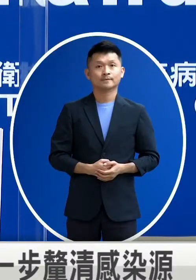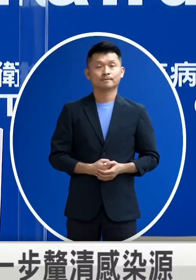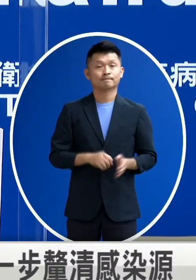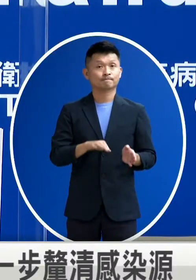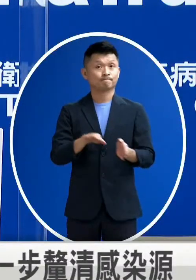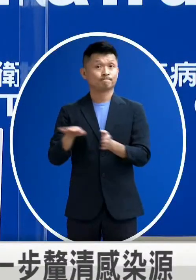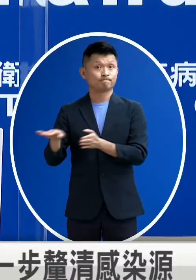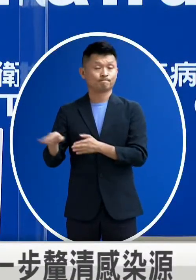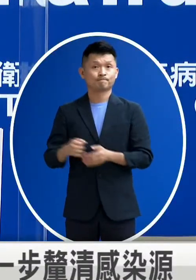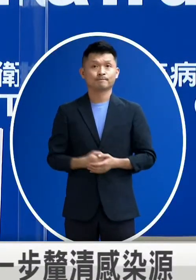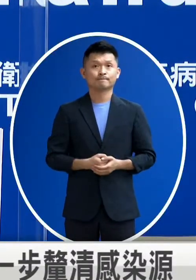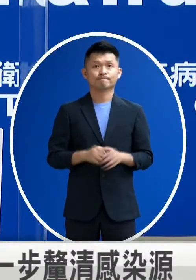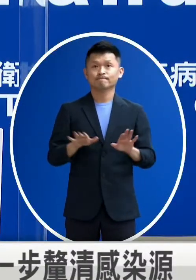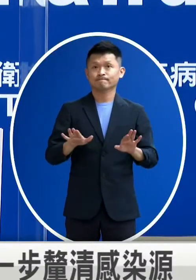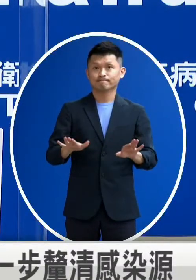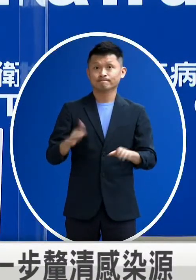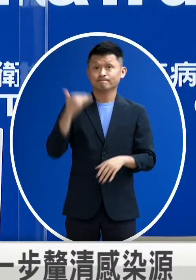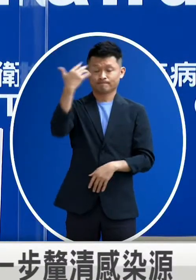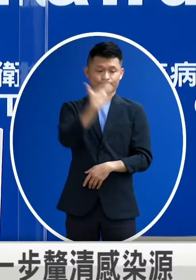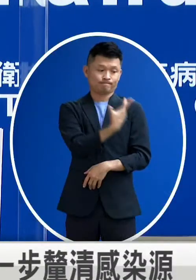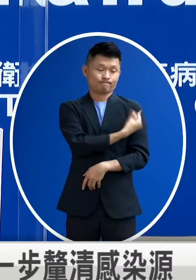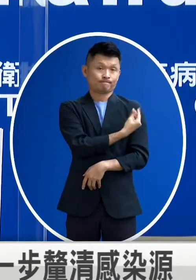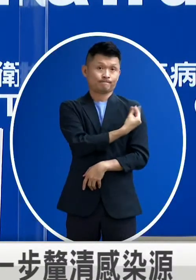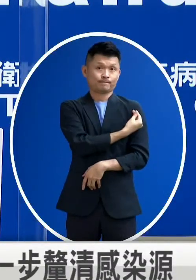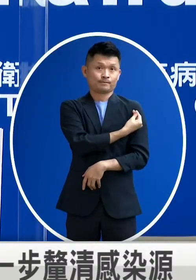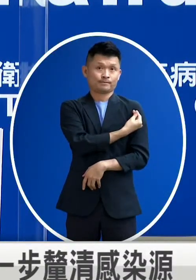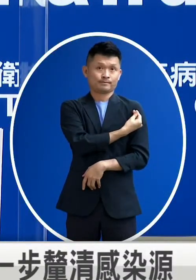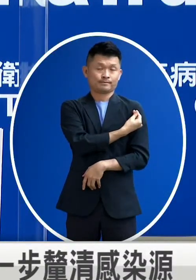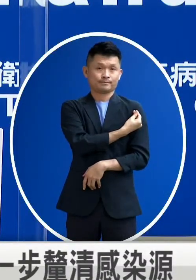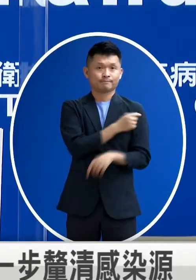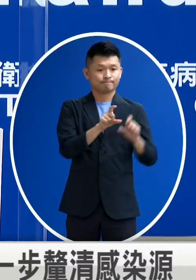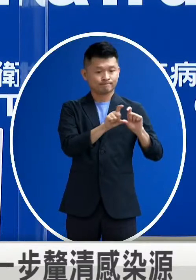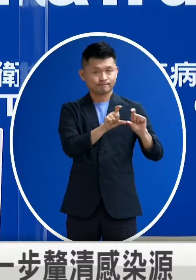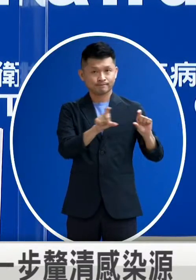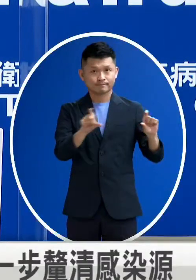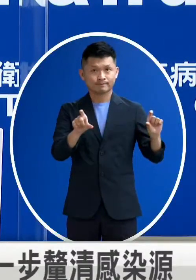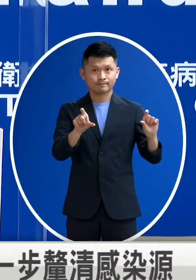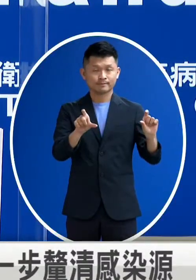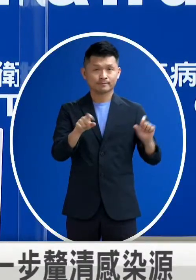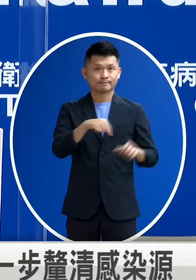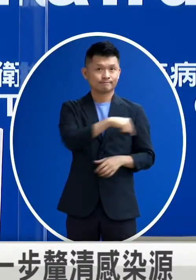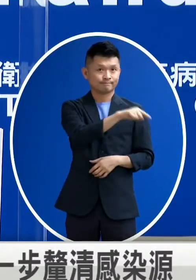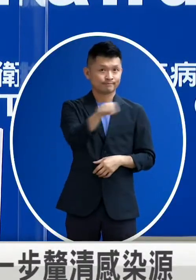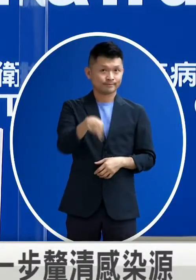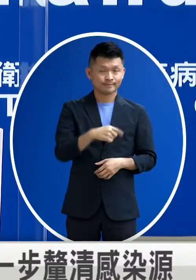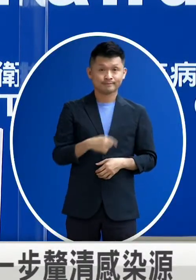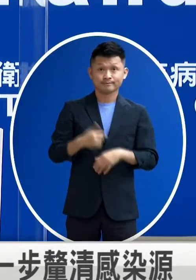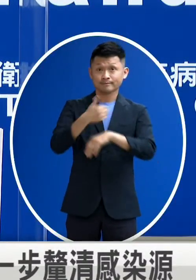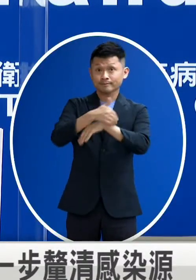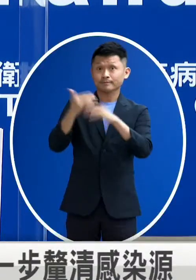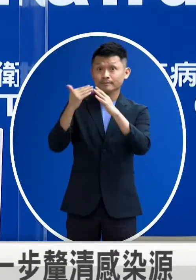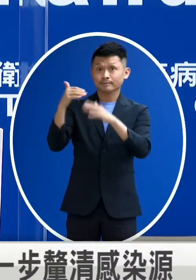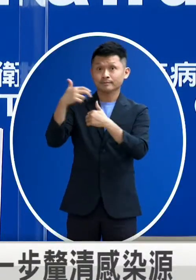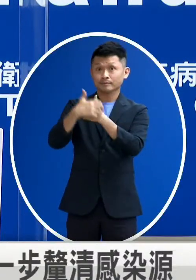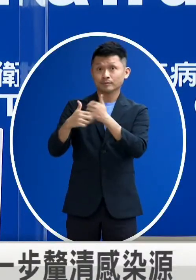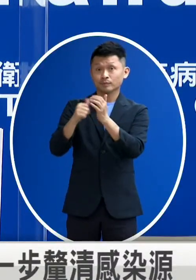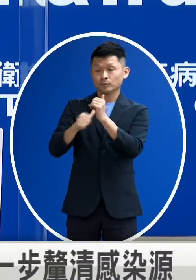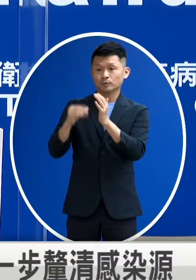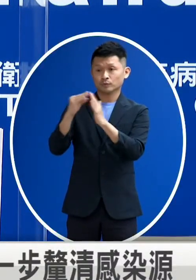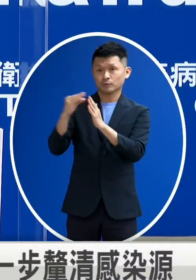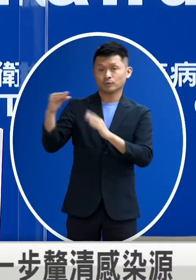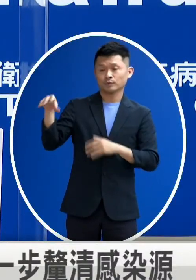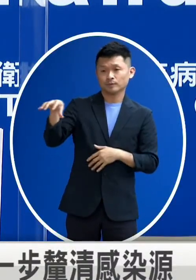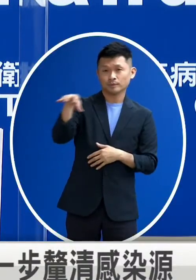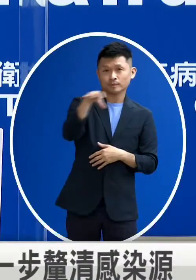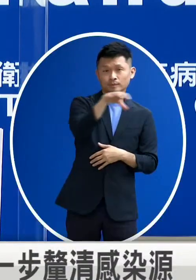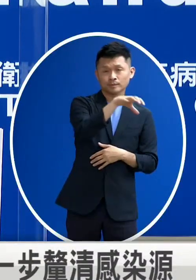那另外因为我们目前高端疫苗的部分就是会的在各个县市卫生局还有医疗院所都